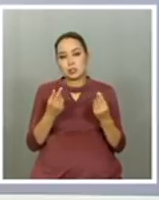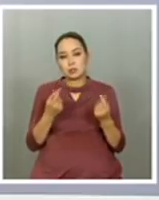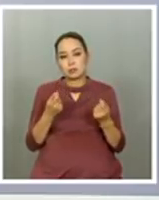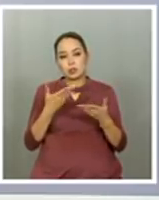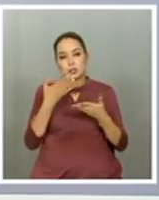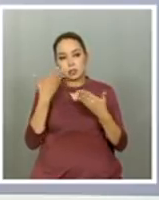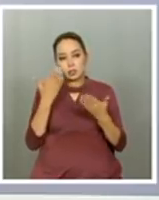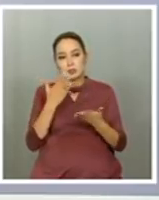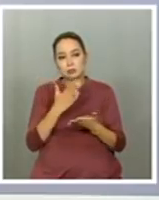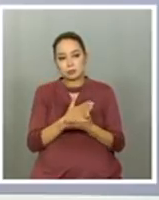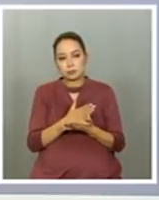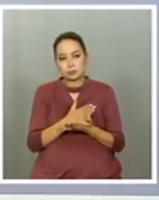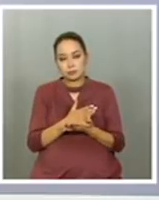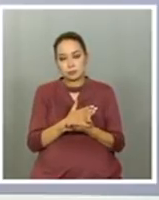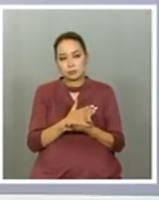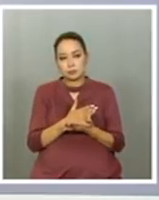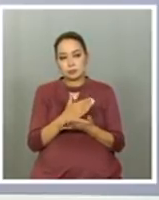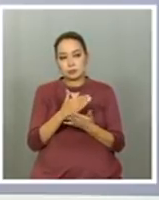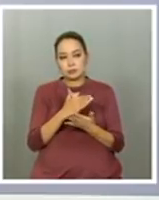бағдарламалаушыға жеңілдіктер береді.